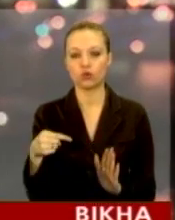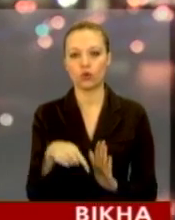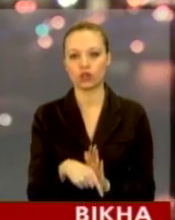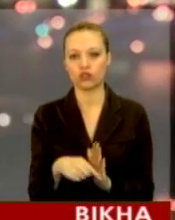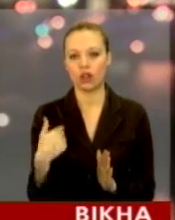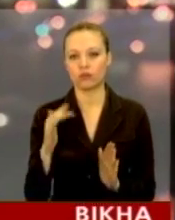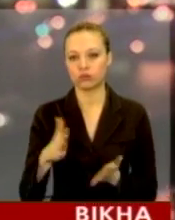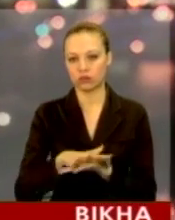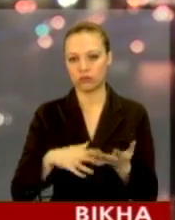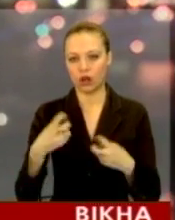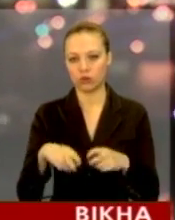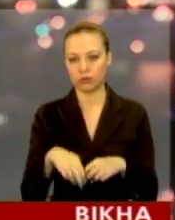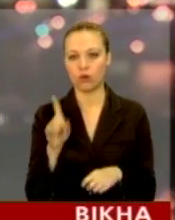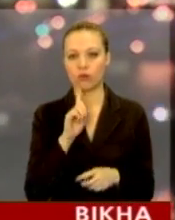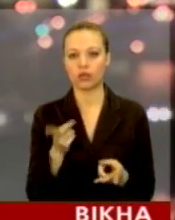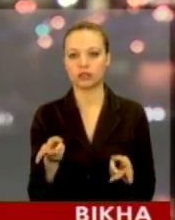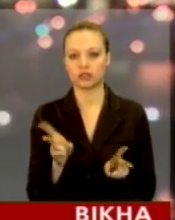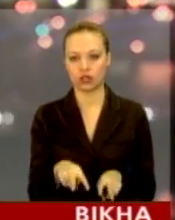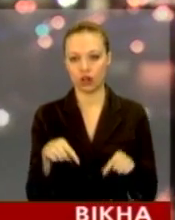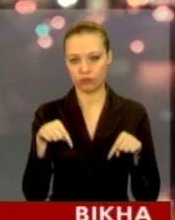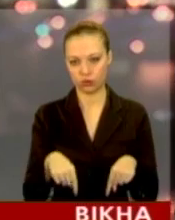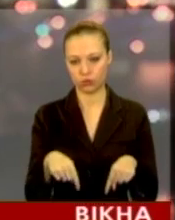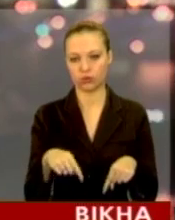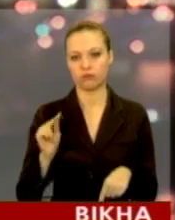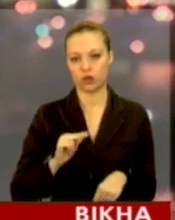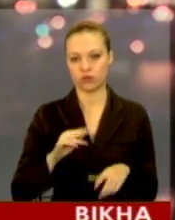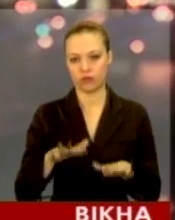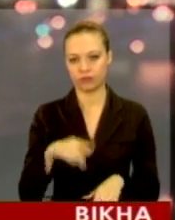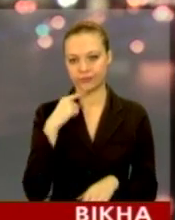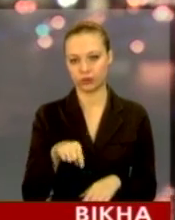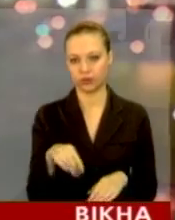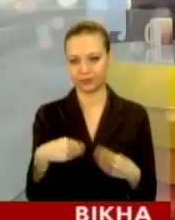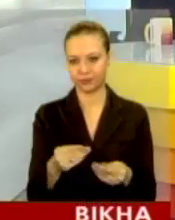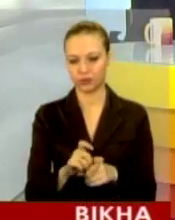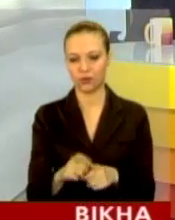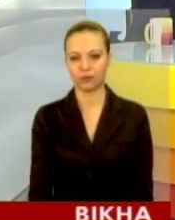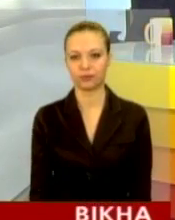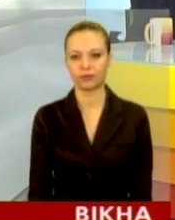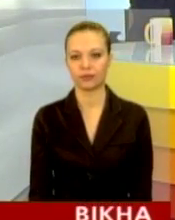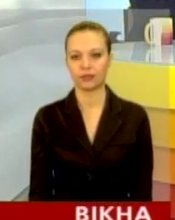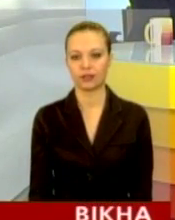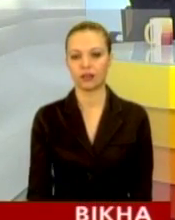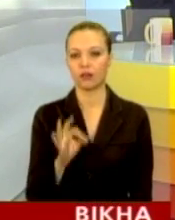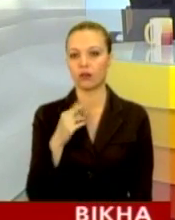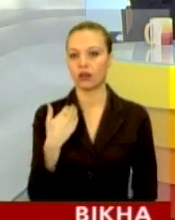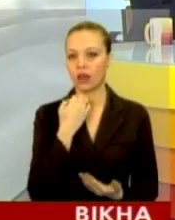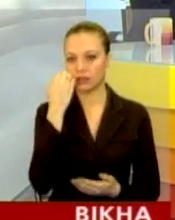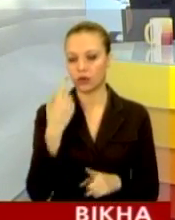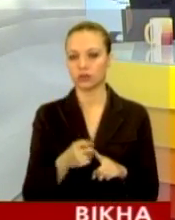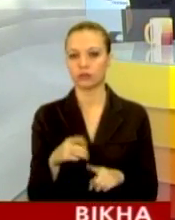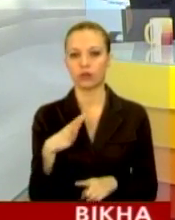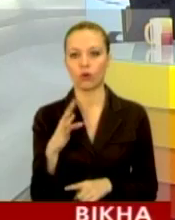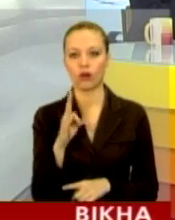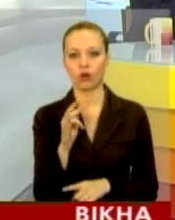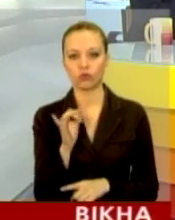ми будемо розбиратися. І поки залишаємося тут працювати в Росії. Віто, вам слово. Олю, я дякую. Це була